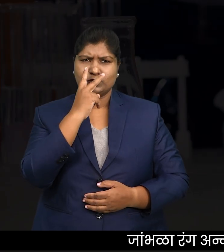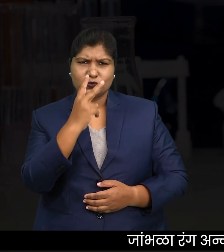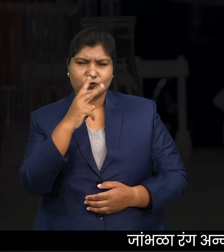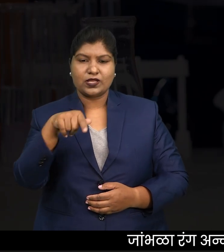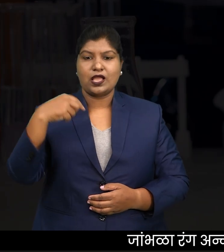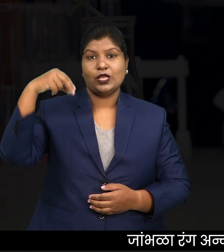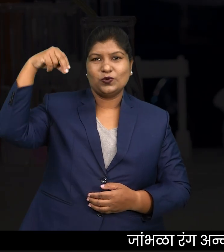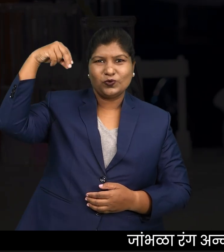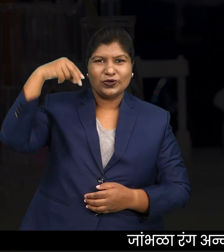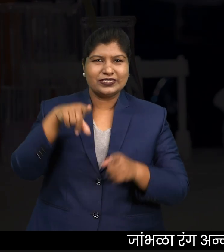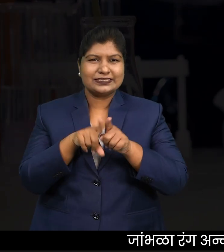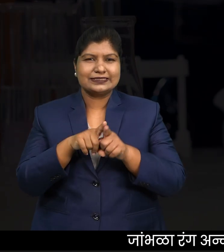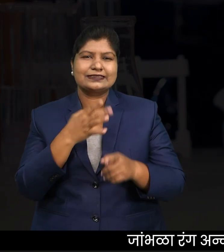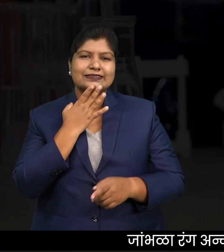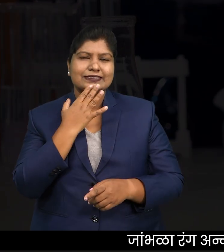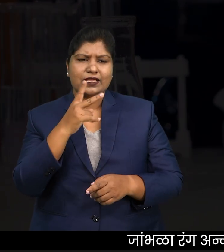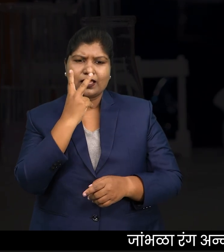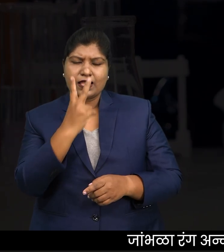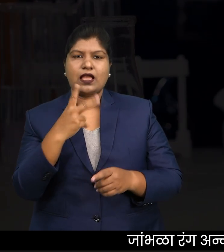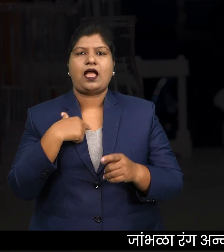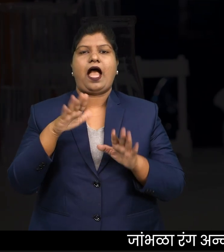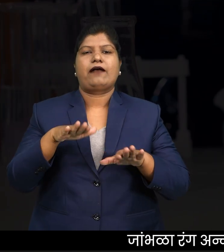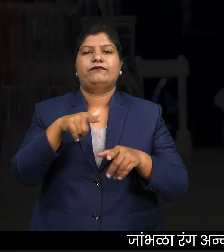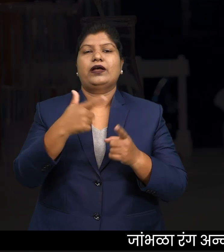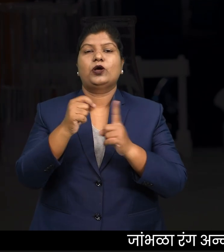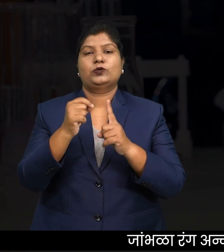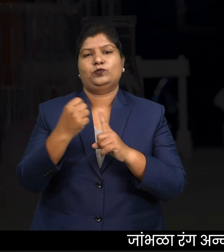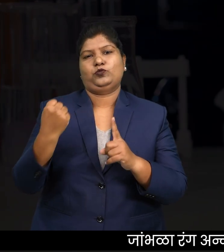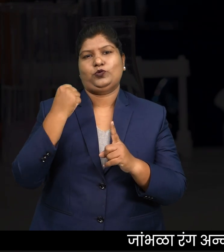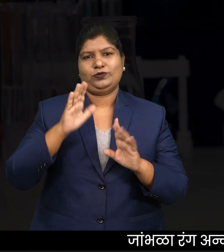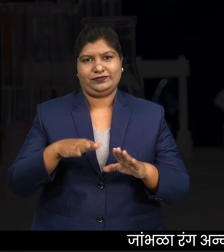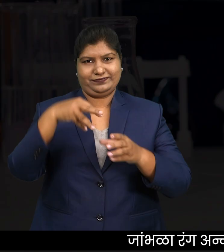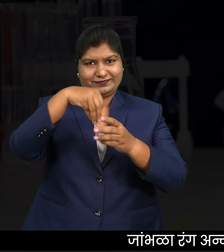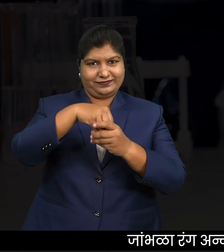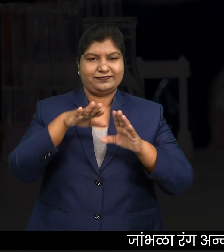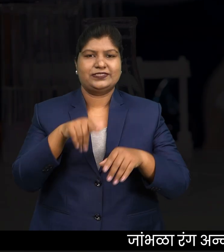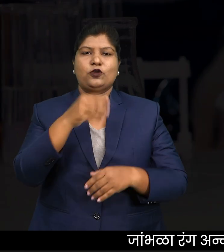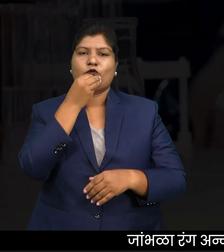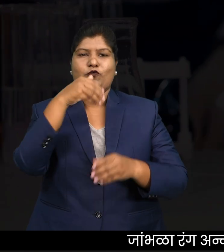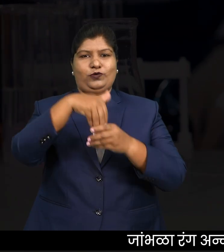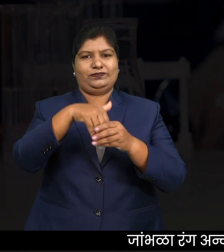जांभळा रंग अन्नपदार्थात प्रथिनांची उपस्थिती दर्शवतो.